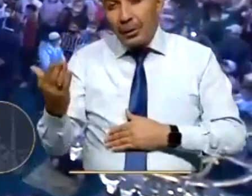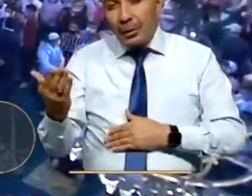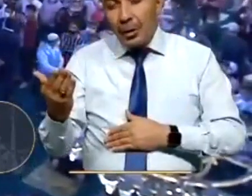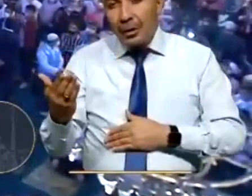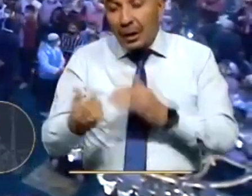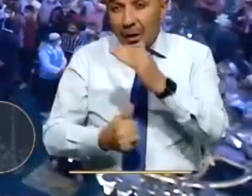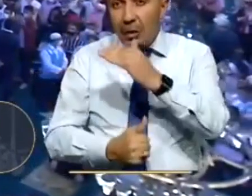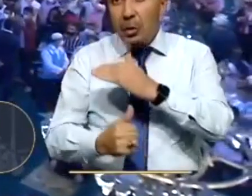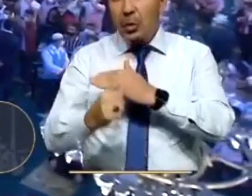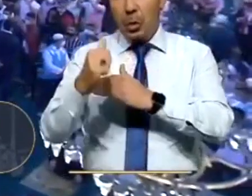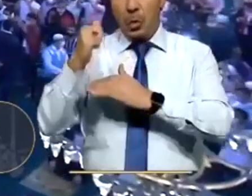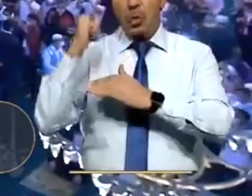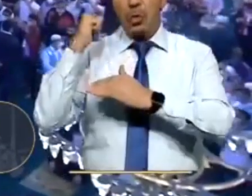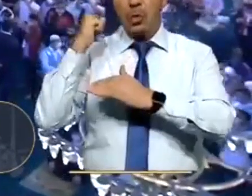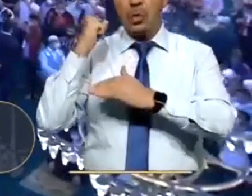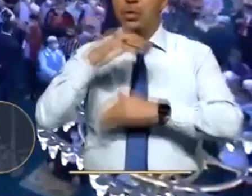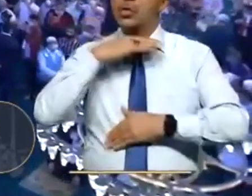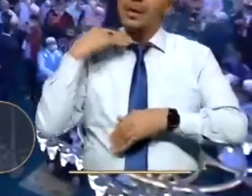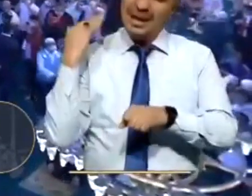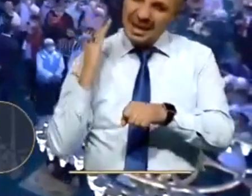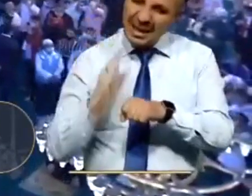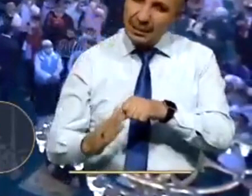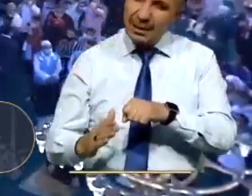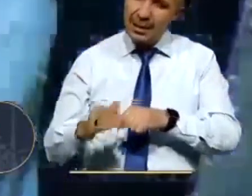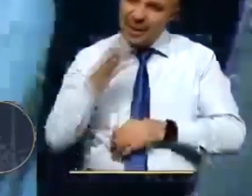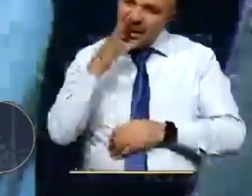kesmektir. Kim böyle yaparsa